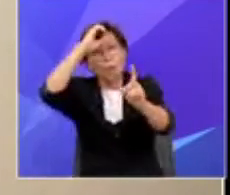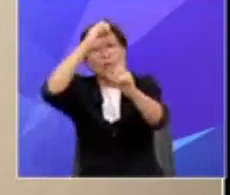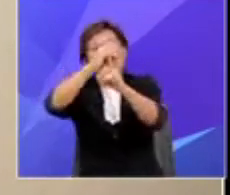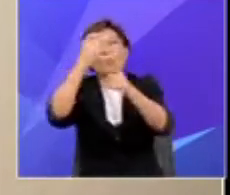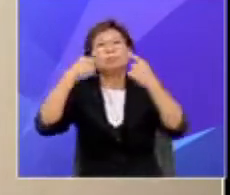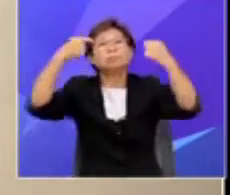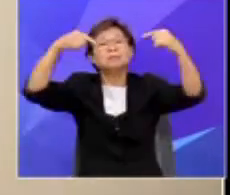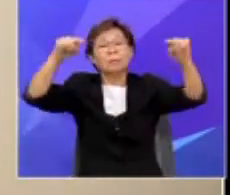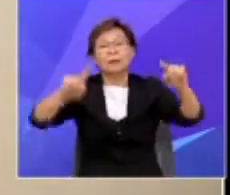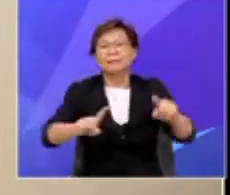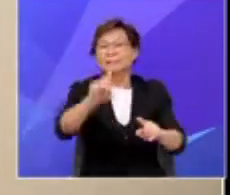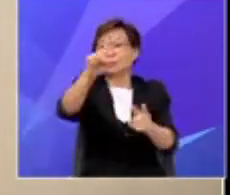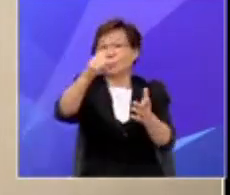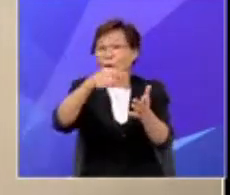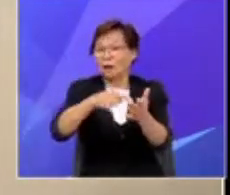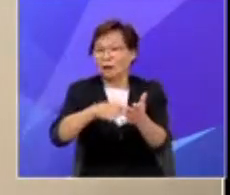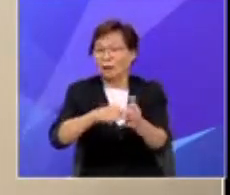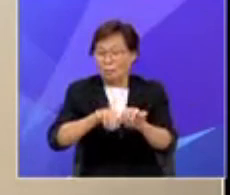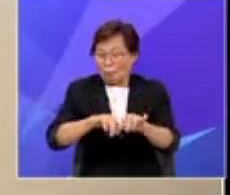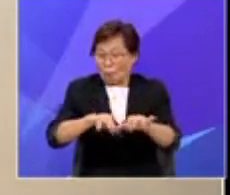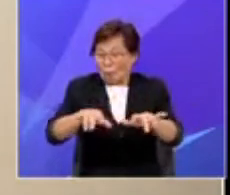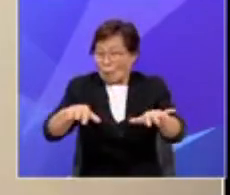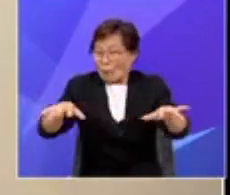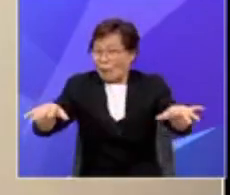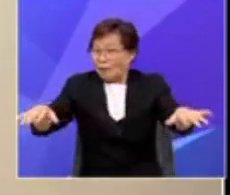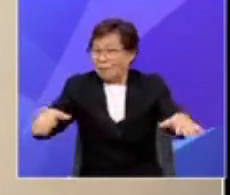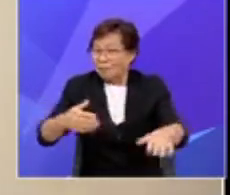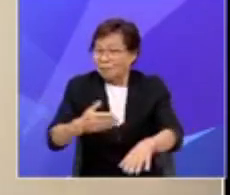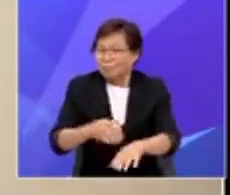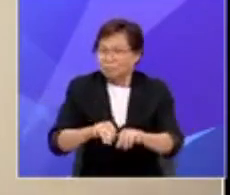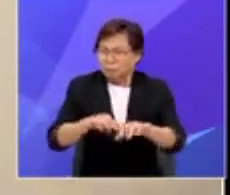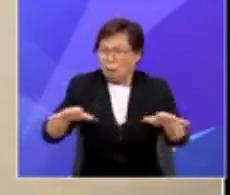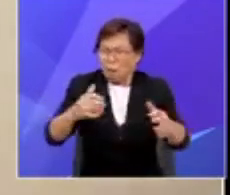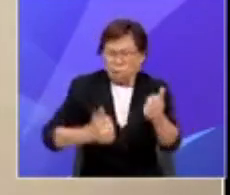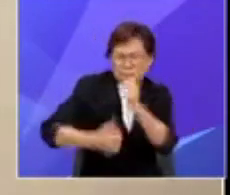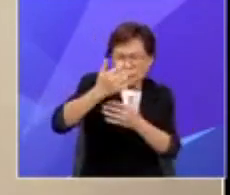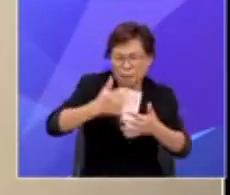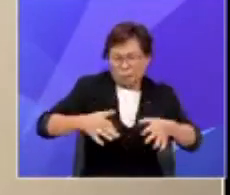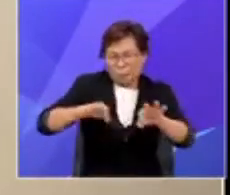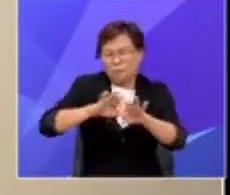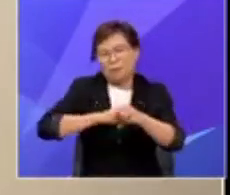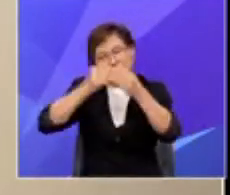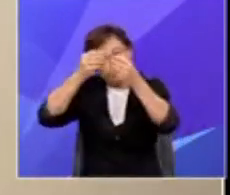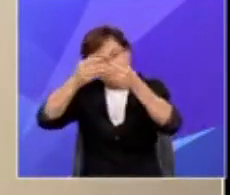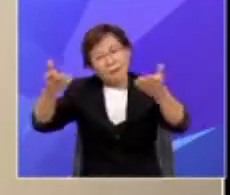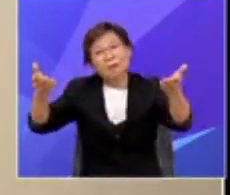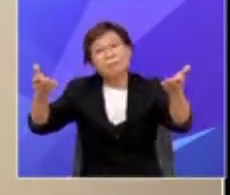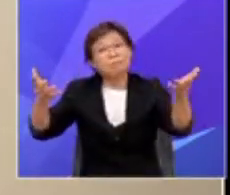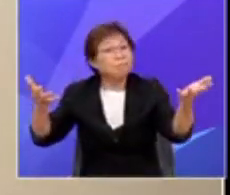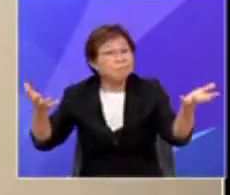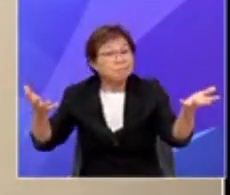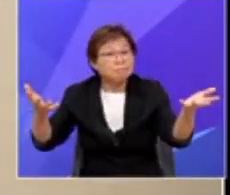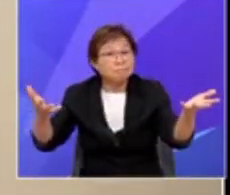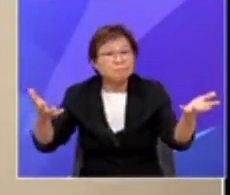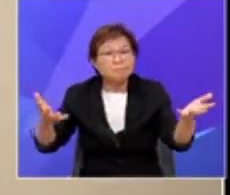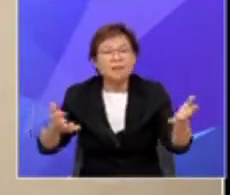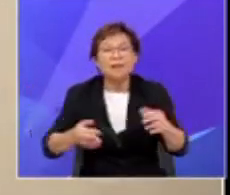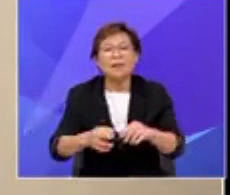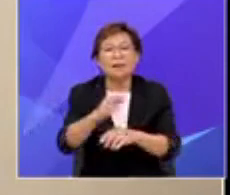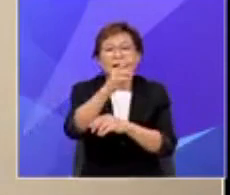mencapai dan satu lagi berkembang yang sangat penting yang ingin saya aku bisa disini adalah